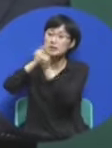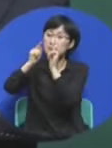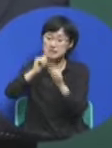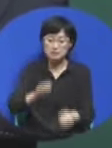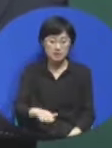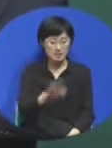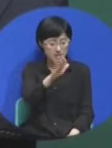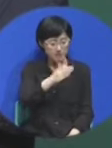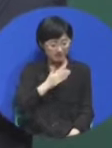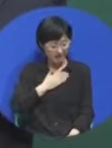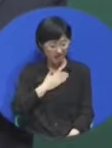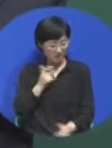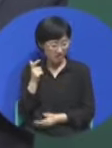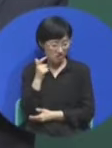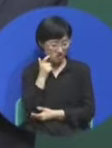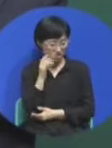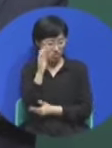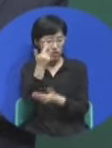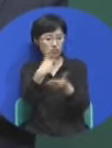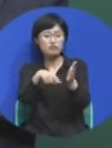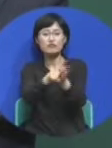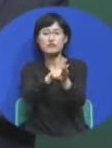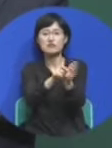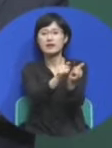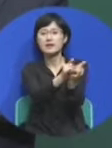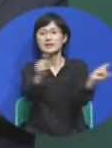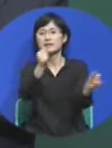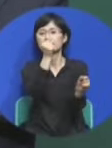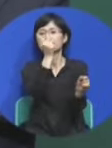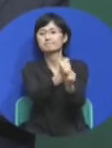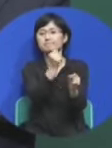내 영광을 위하여 인간을 지었나니.